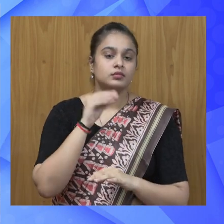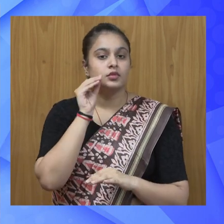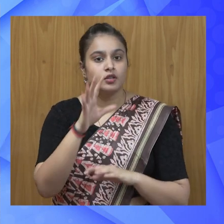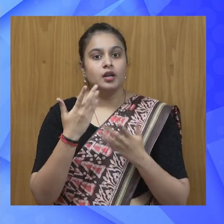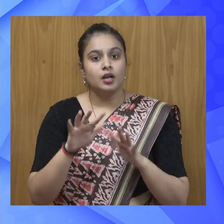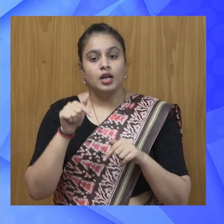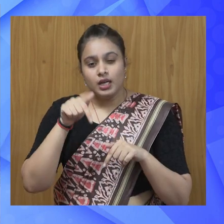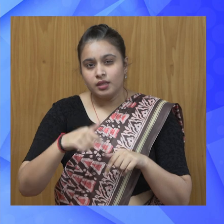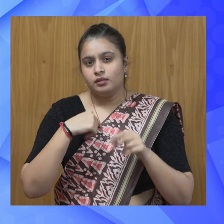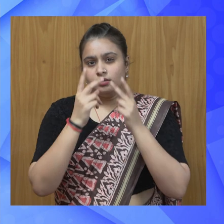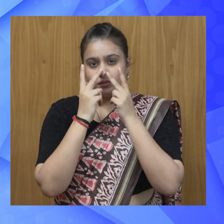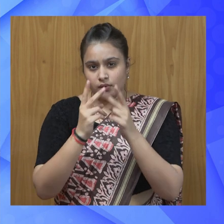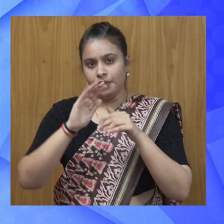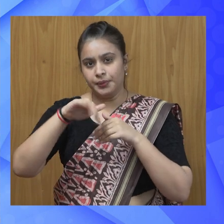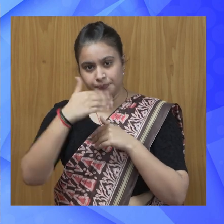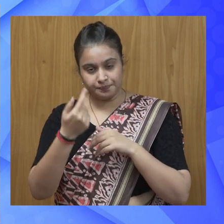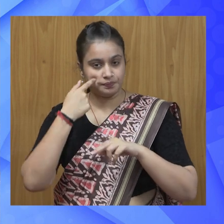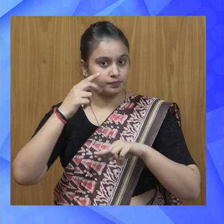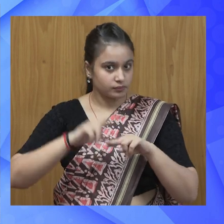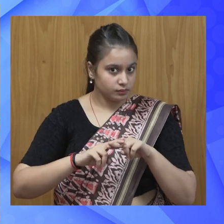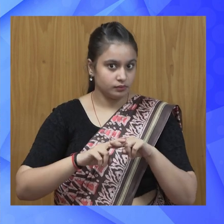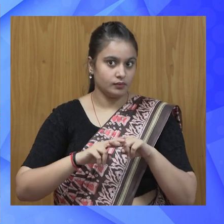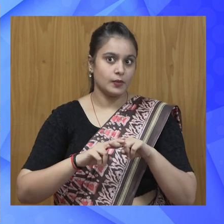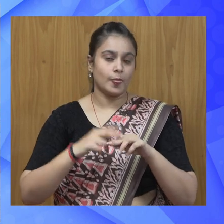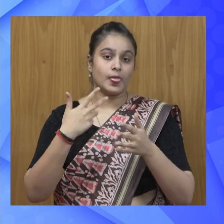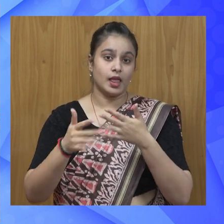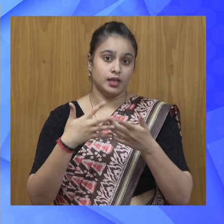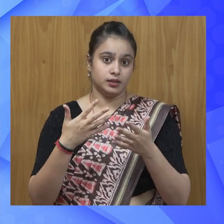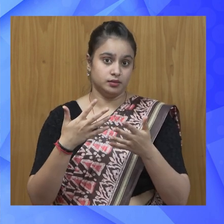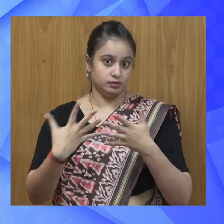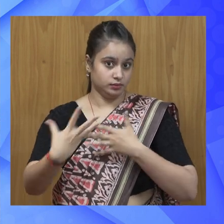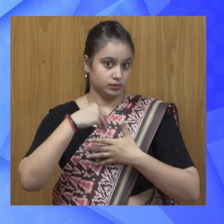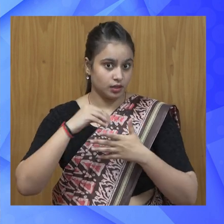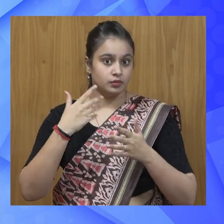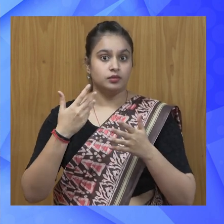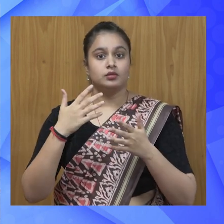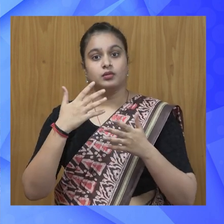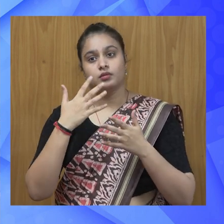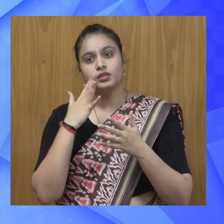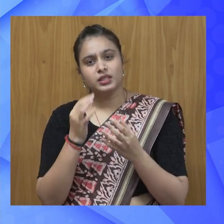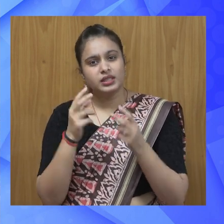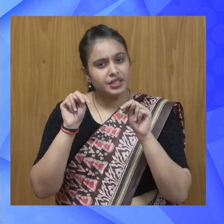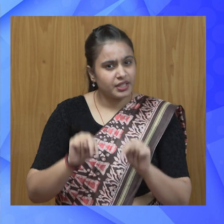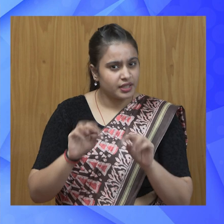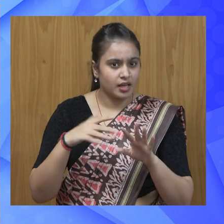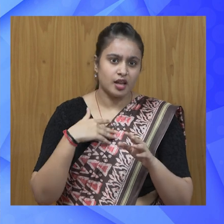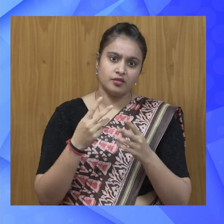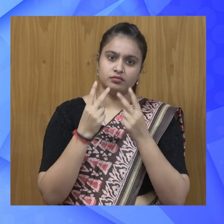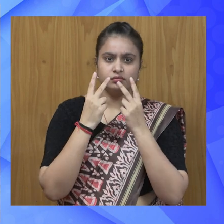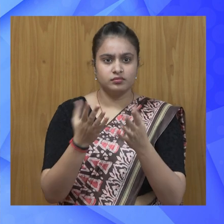कि इसको देखने के बाद यदि आपको लगता है आपको आपके ऊपर एप्लीकेबल था इसमें से कुछ भी और आपको जरूरत है तो यू शुड रीच आउट